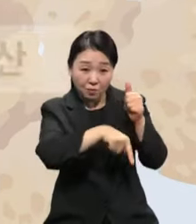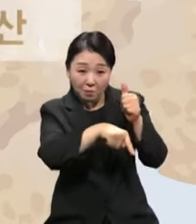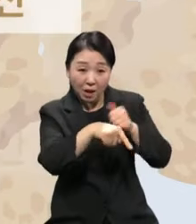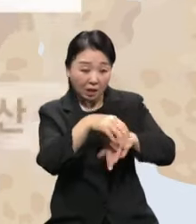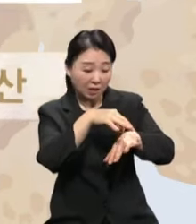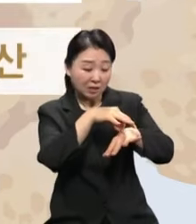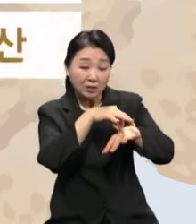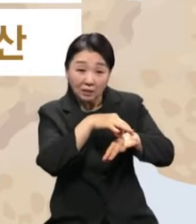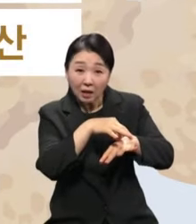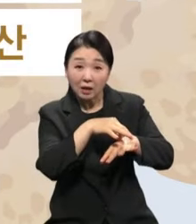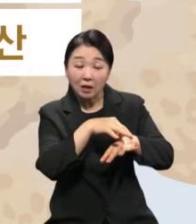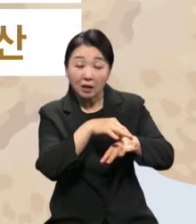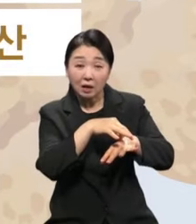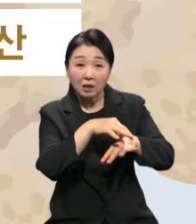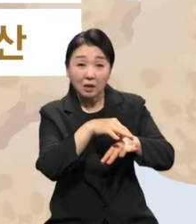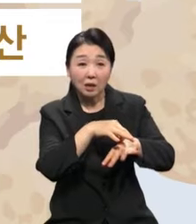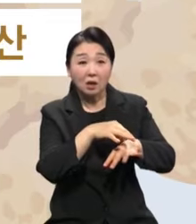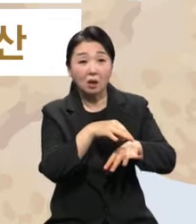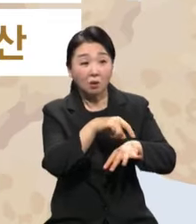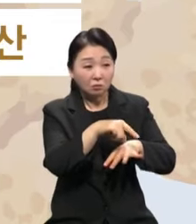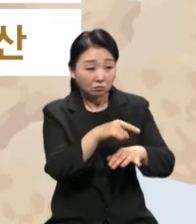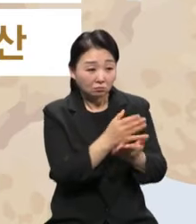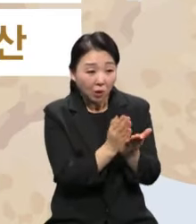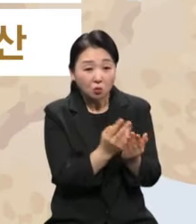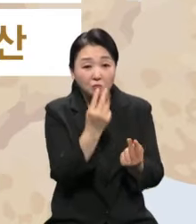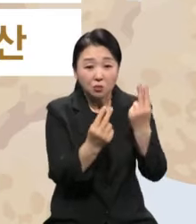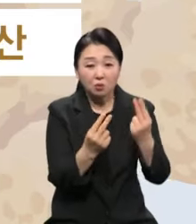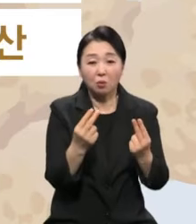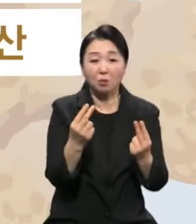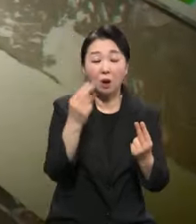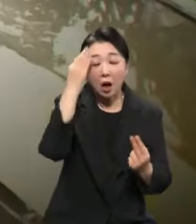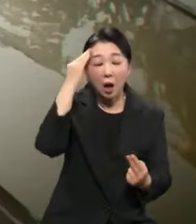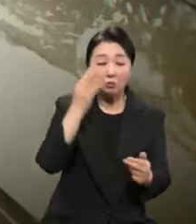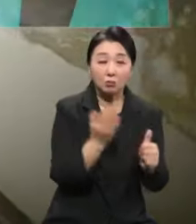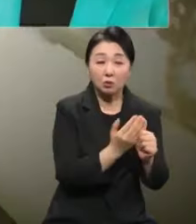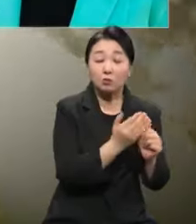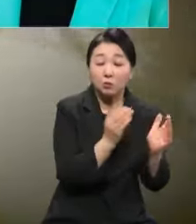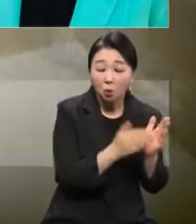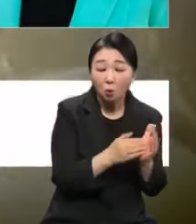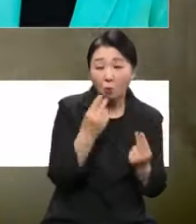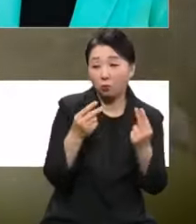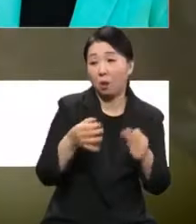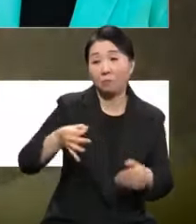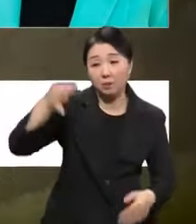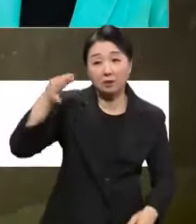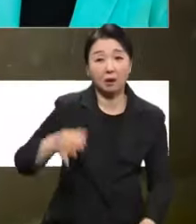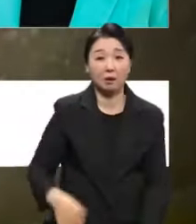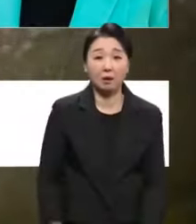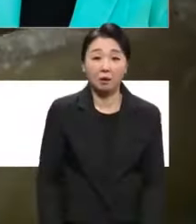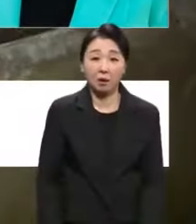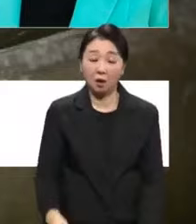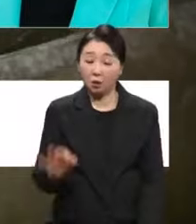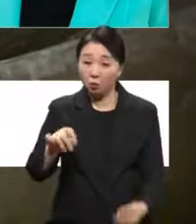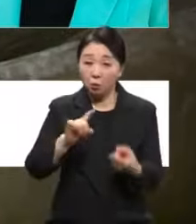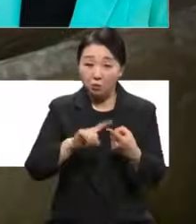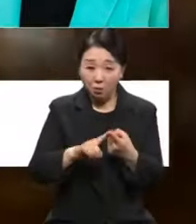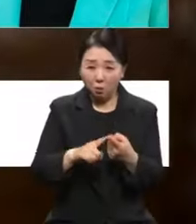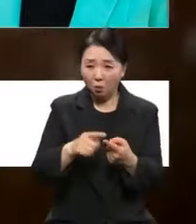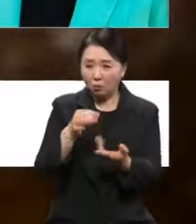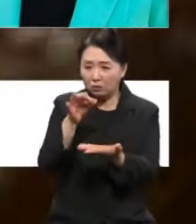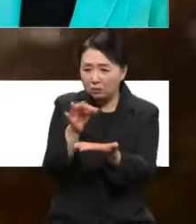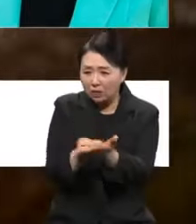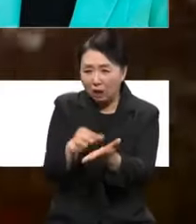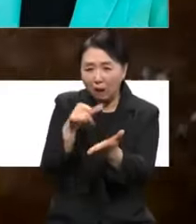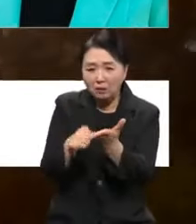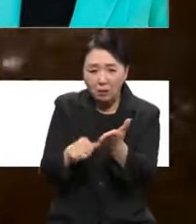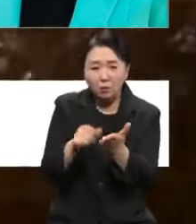메뉴와 비교해보니 국내산을 쓰는 다른 업체보다도 더 비쌉니다. 가격을 그대로 둔 채로 더 싼 재료로 바꾸는 걸